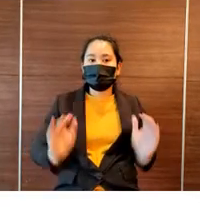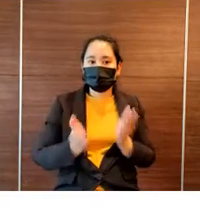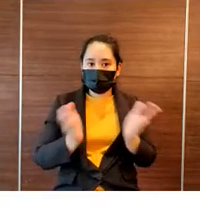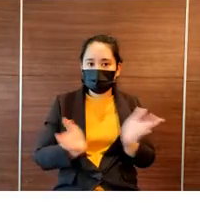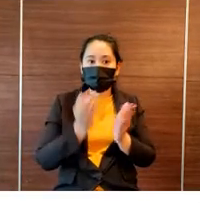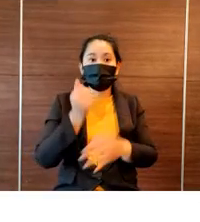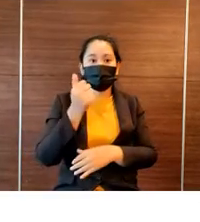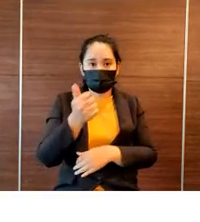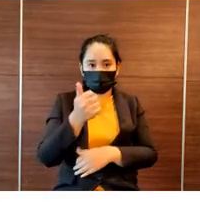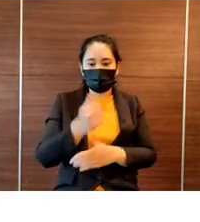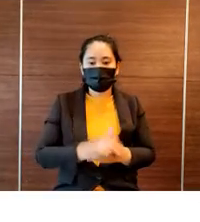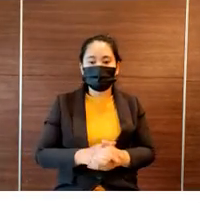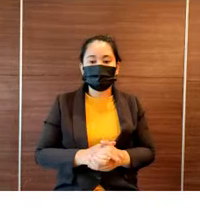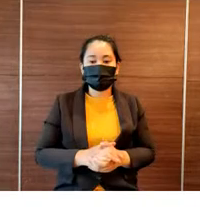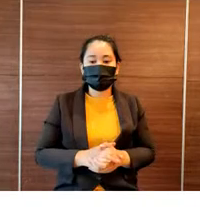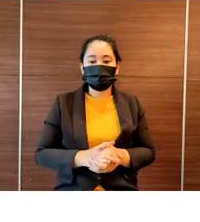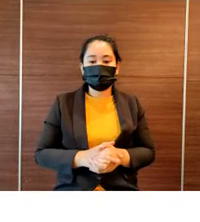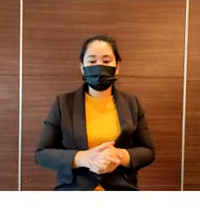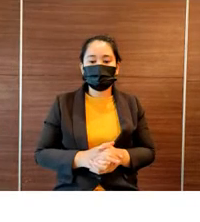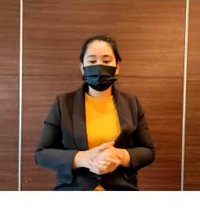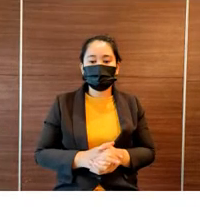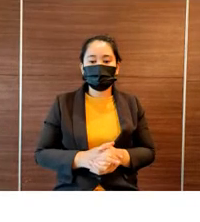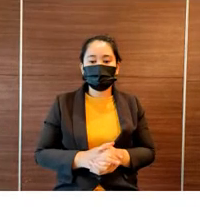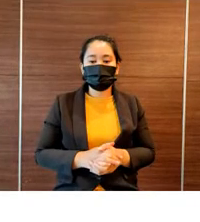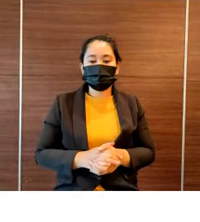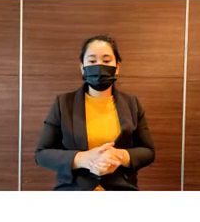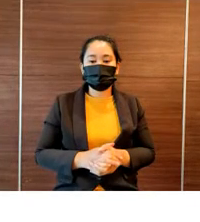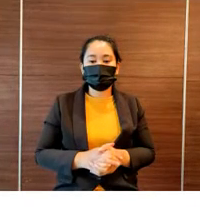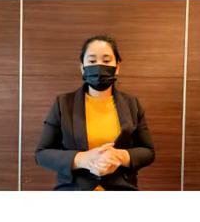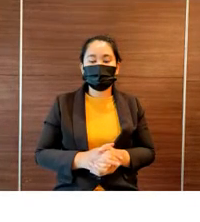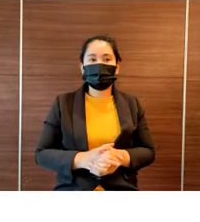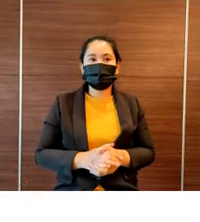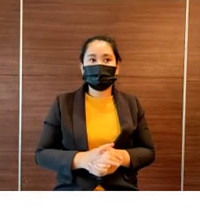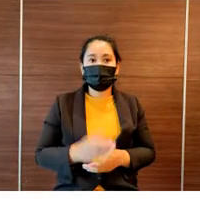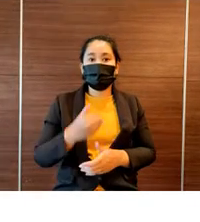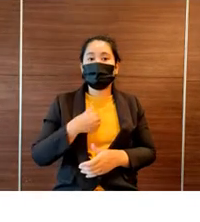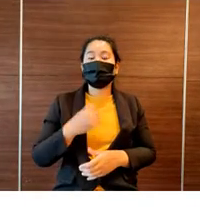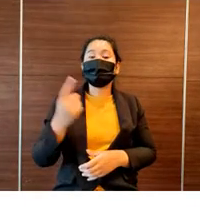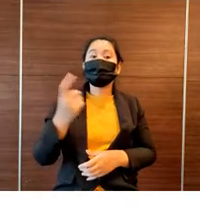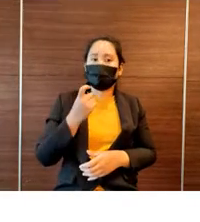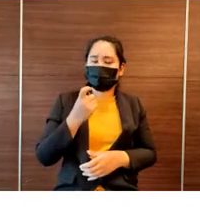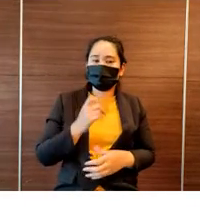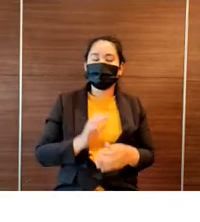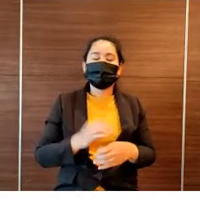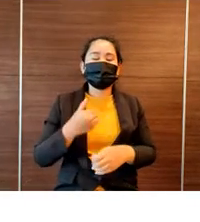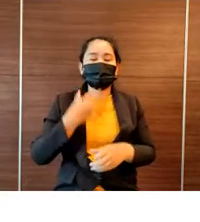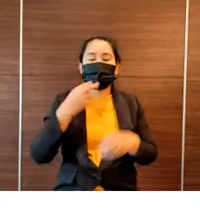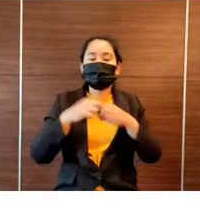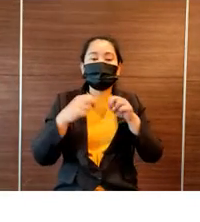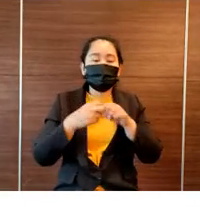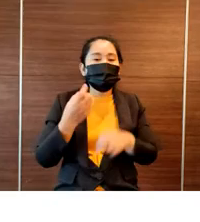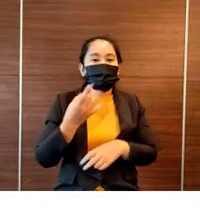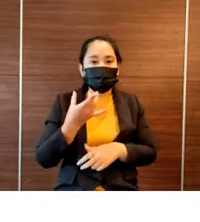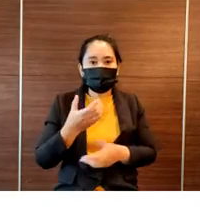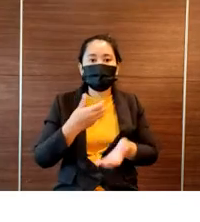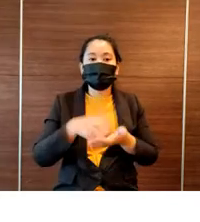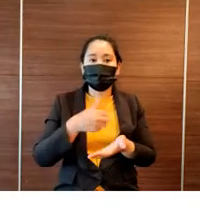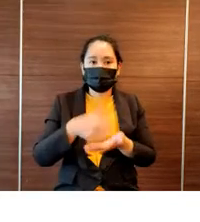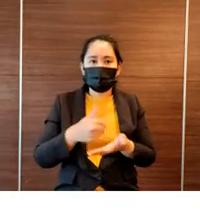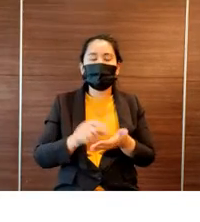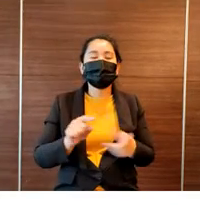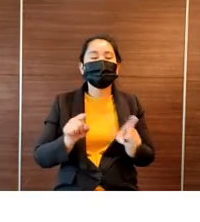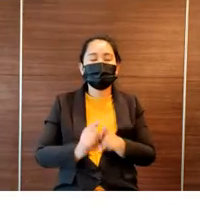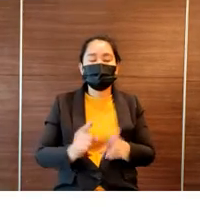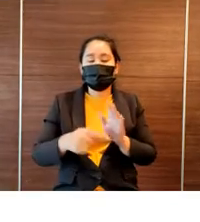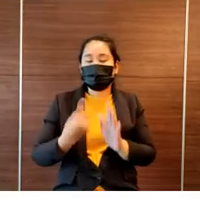ได้อยู่แล้วนี่คือจุดที่หนึ่งแล้วก็ถามว่าเกิดอะไรขึ้นก็จะต้องบอกว่าเหมือนที่เล่า